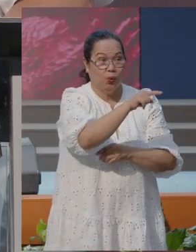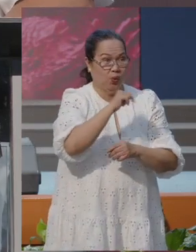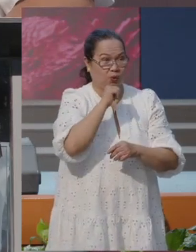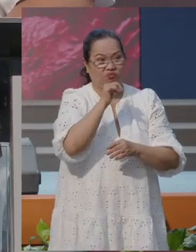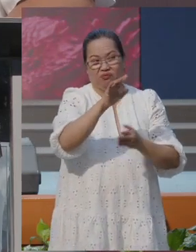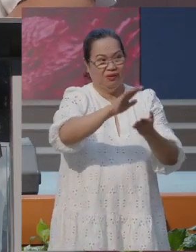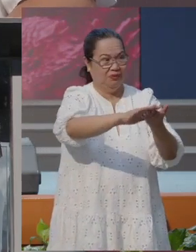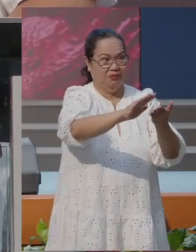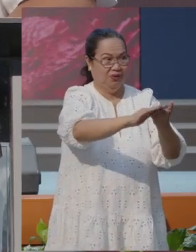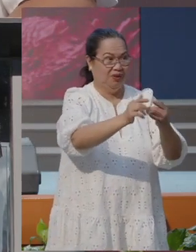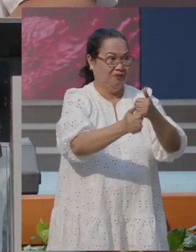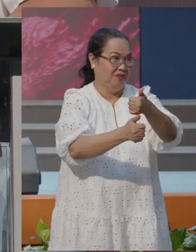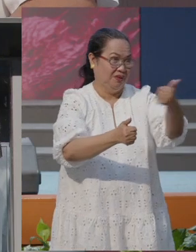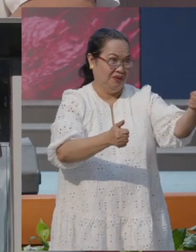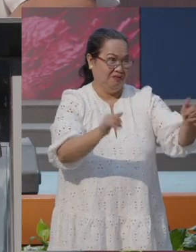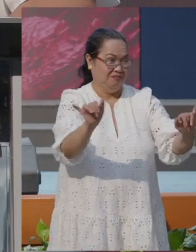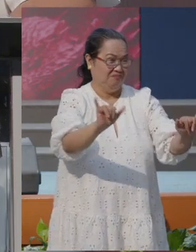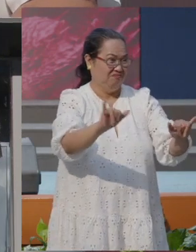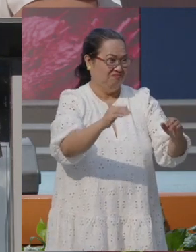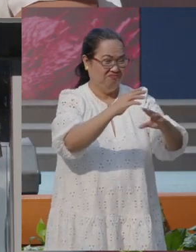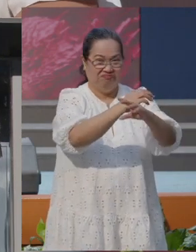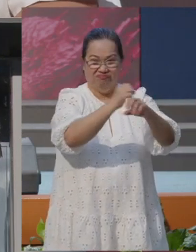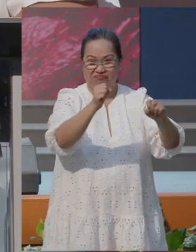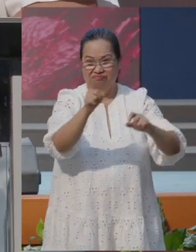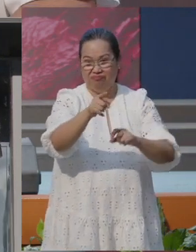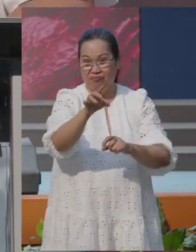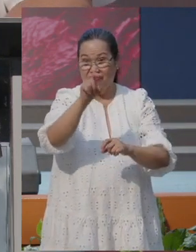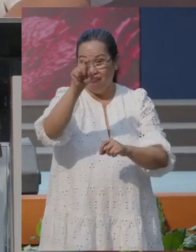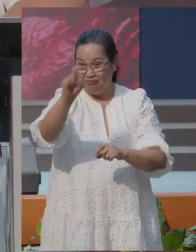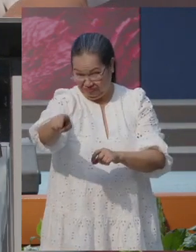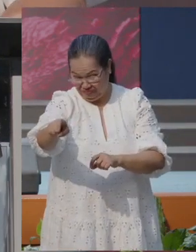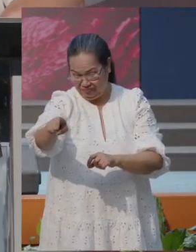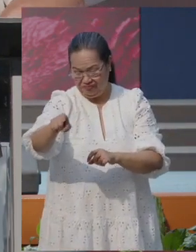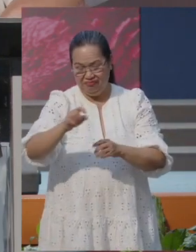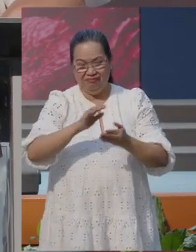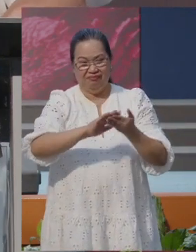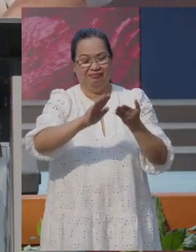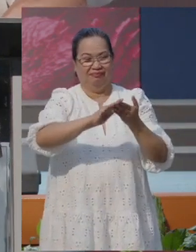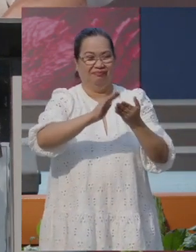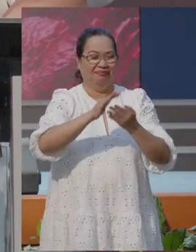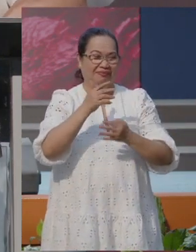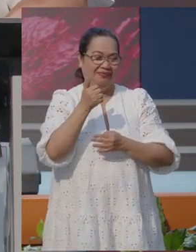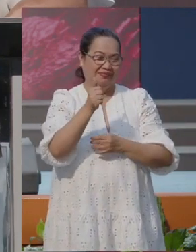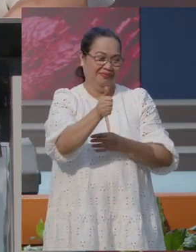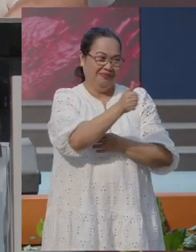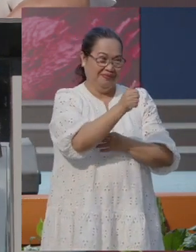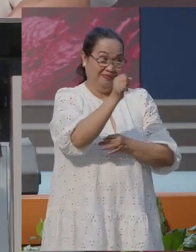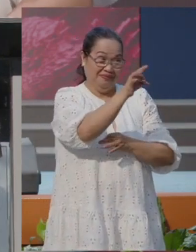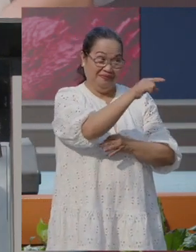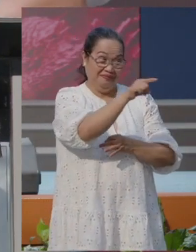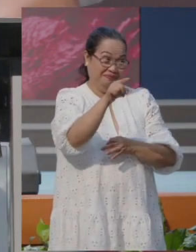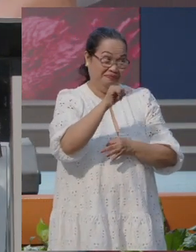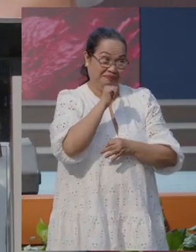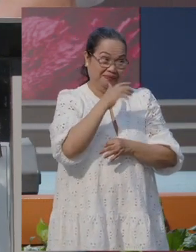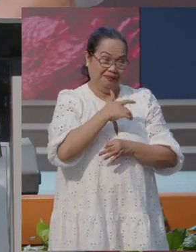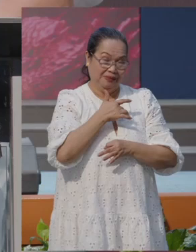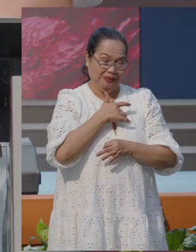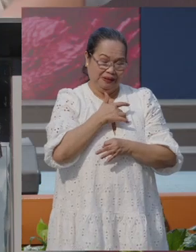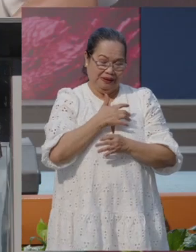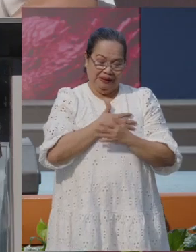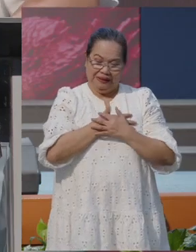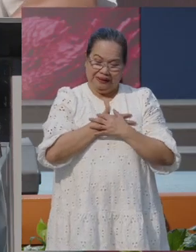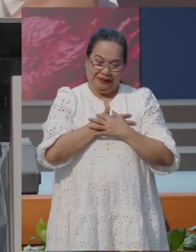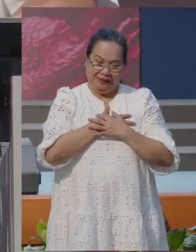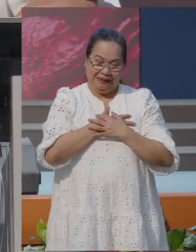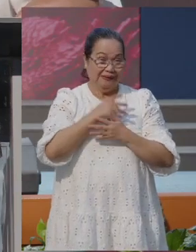pagpapatawad. Hindi niya patatawarin ang unforgiveness nyo kung kayo ay hindi magpapatawad. So,